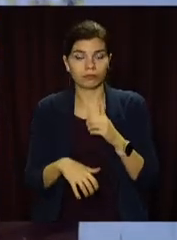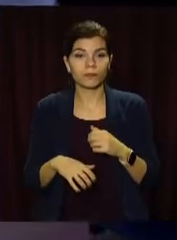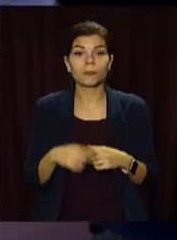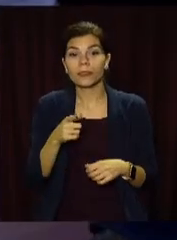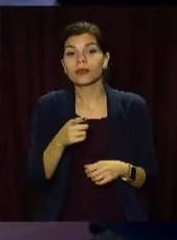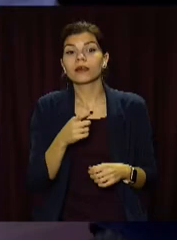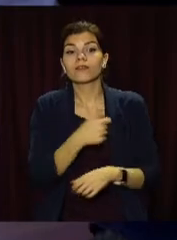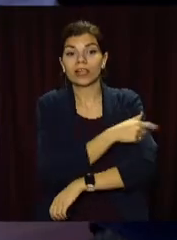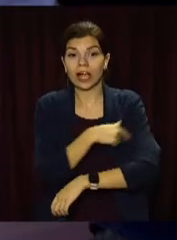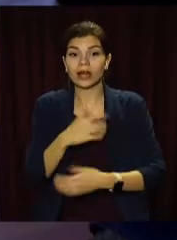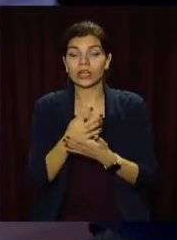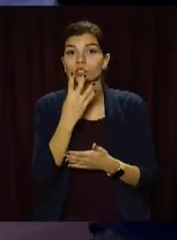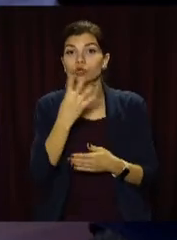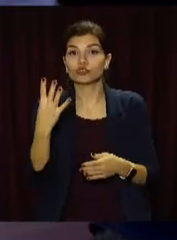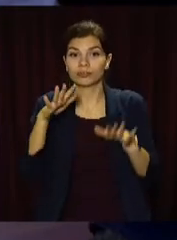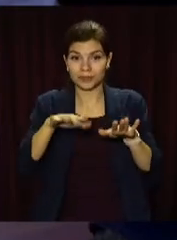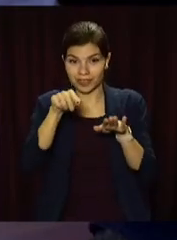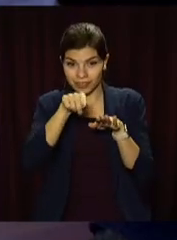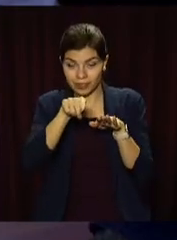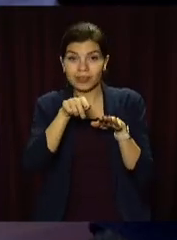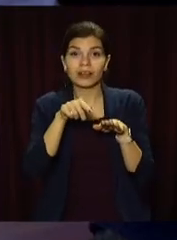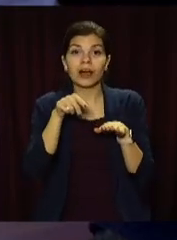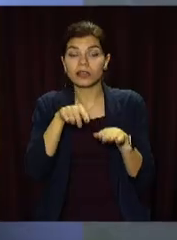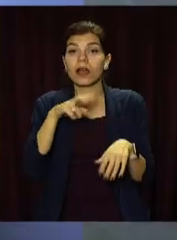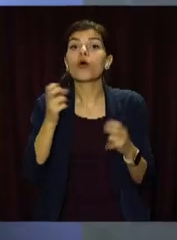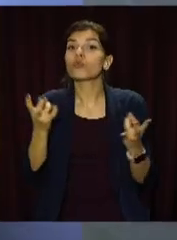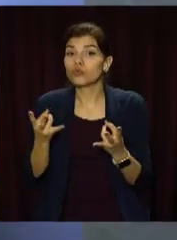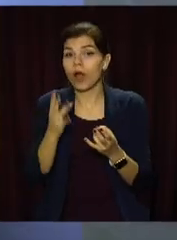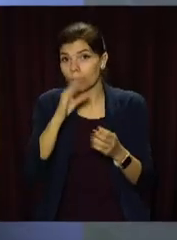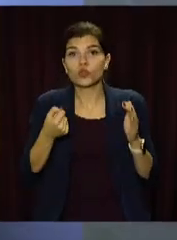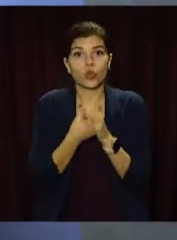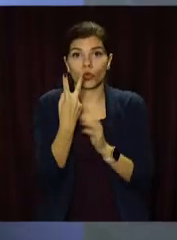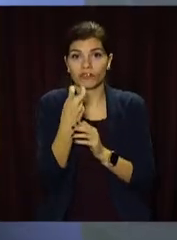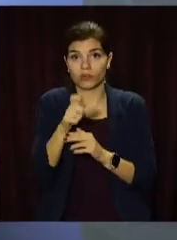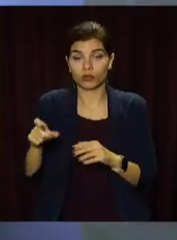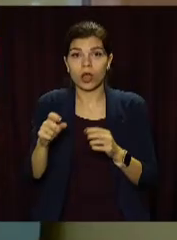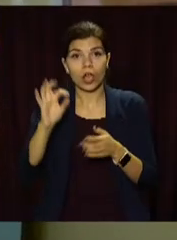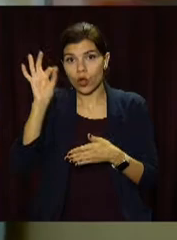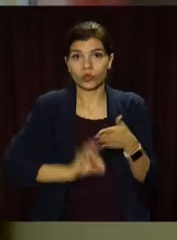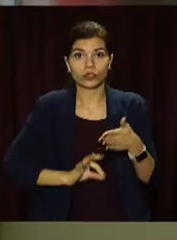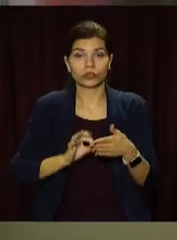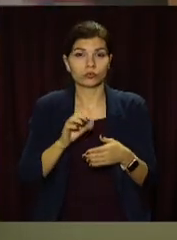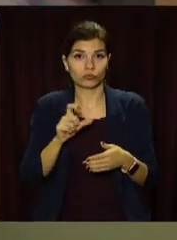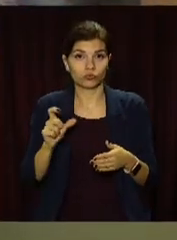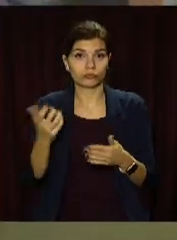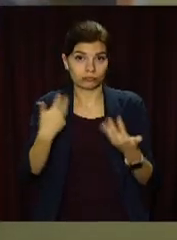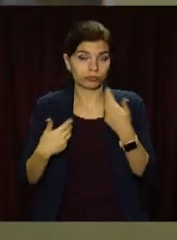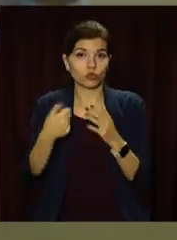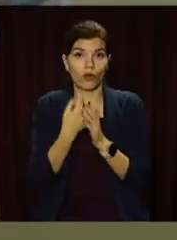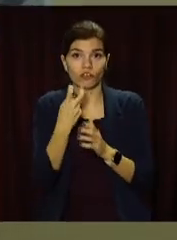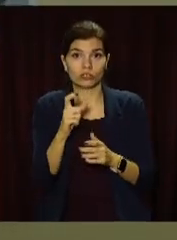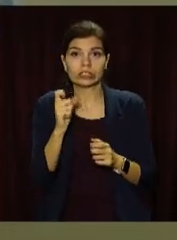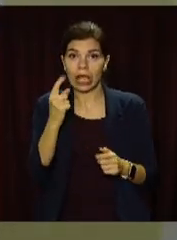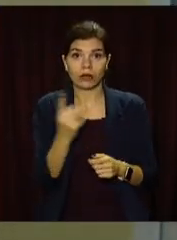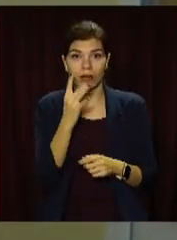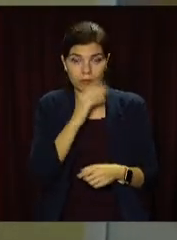лікарні Кам'янського 44 пацієнти. За потреби тут можуть лікувати до 200 інфікованих одночасно. Вікторія Вахрушина, Олександр